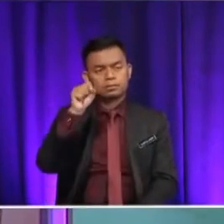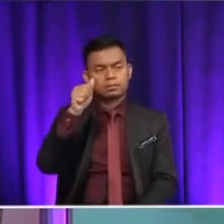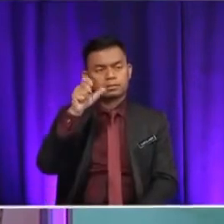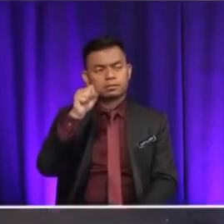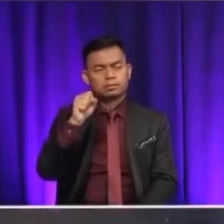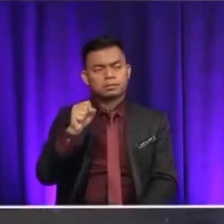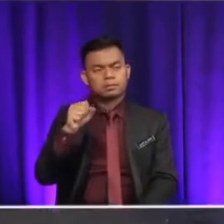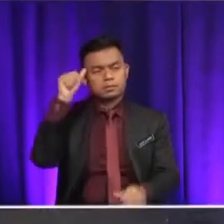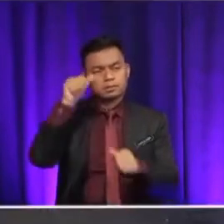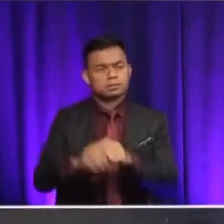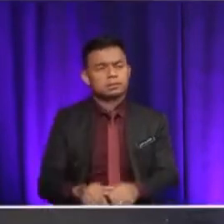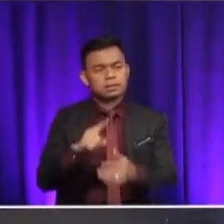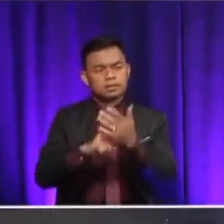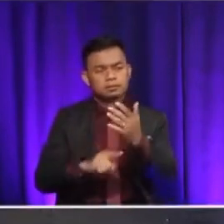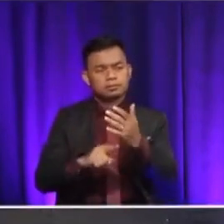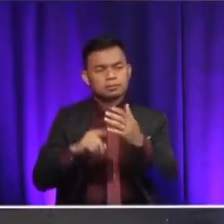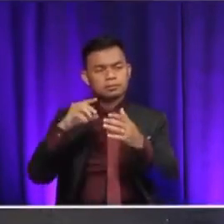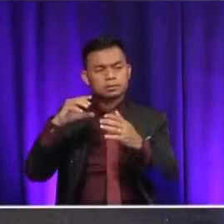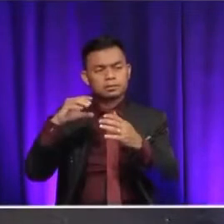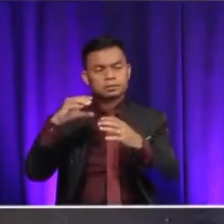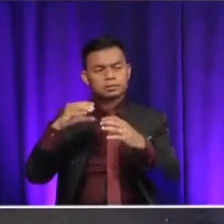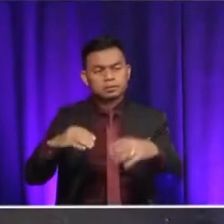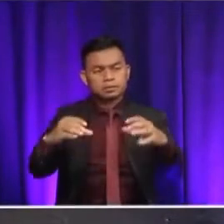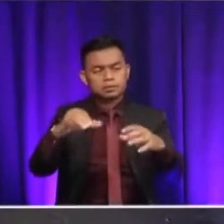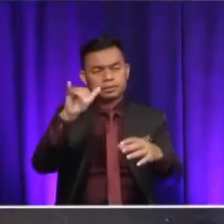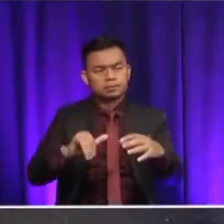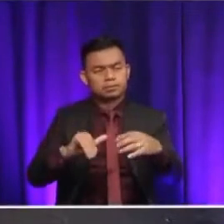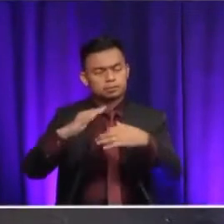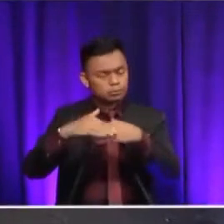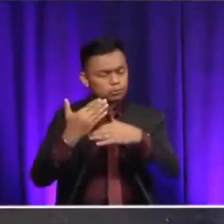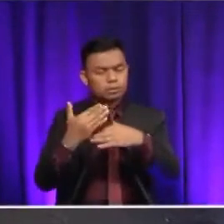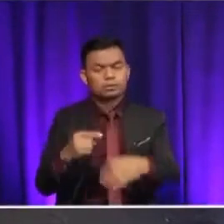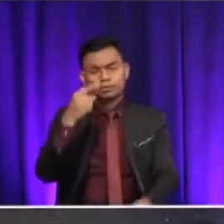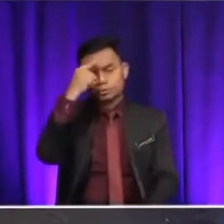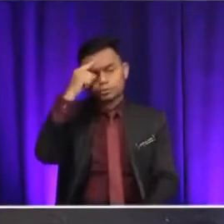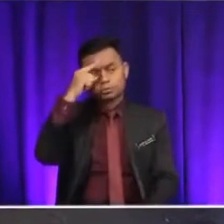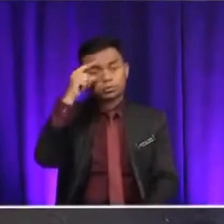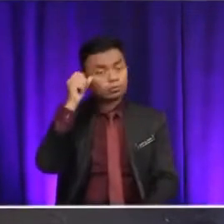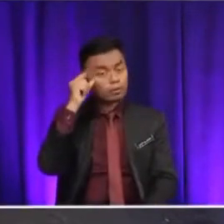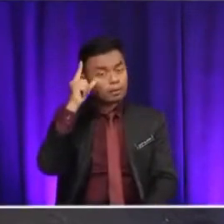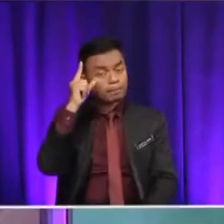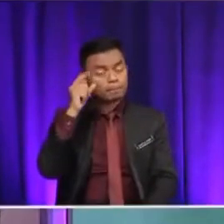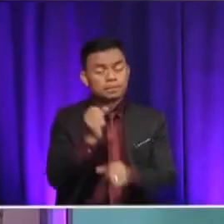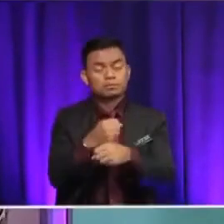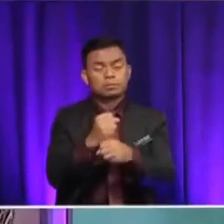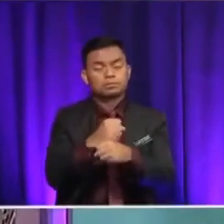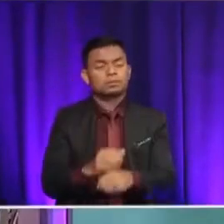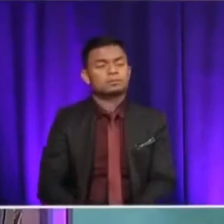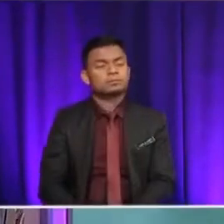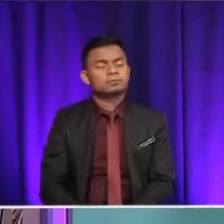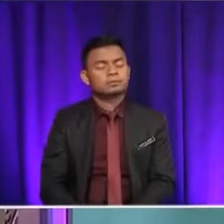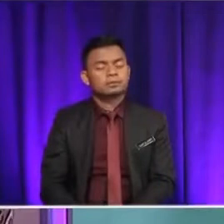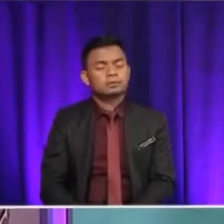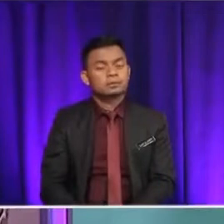Okey, apa cara yang paling mudah kalau mereka nak biasakan diri ataupun nak tahu simbol-simbol tersebut, Cikgu? Okey, macam ni Sean dan juga